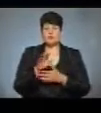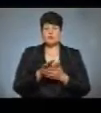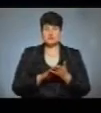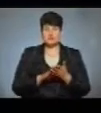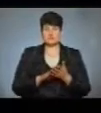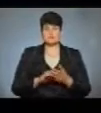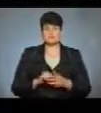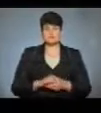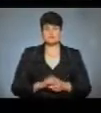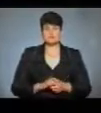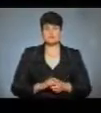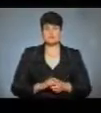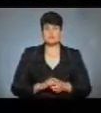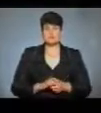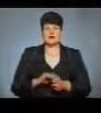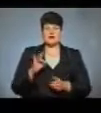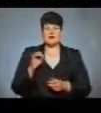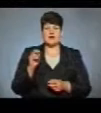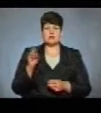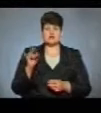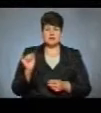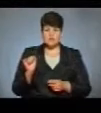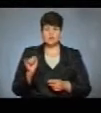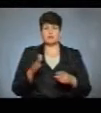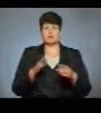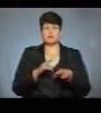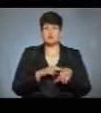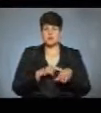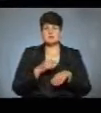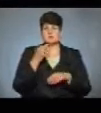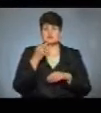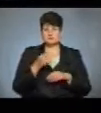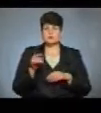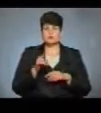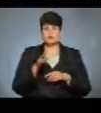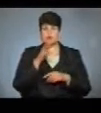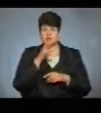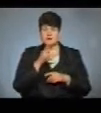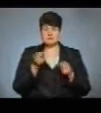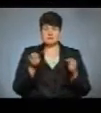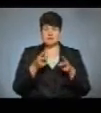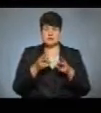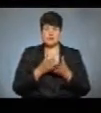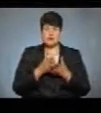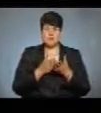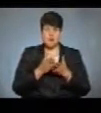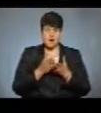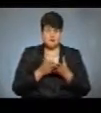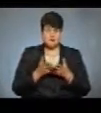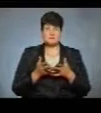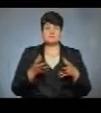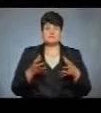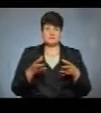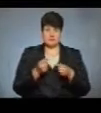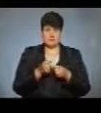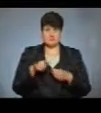другий поверх ГУНП. Речник Нацполіції області Сергій Крета повідомив, що під час спецоперації затримали осіб, яких підозрюють